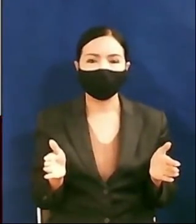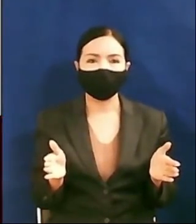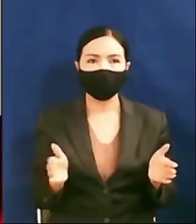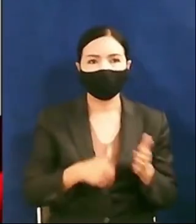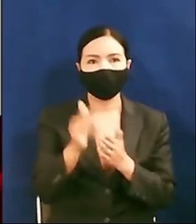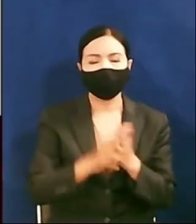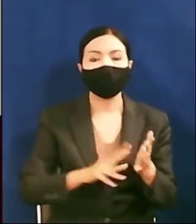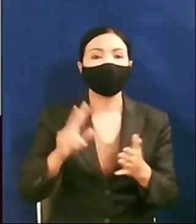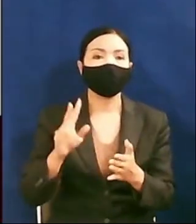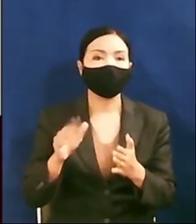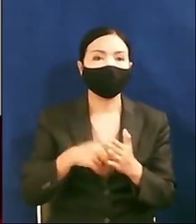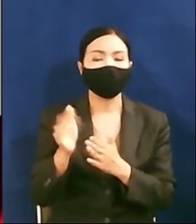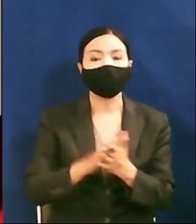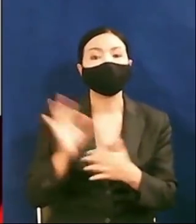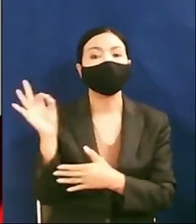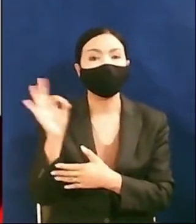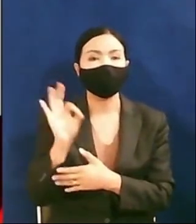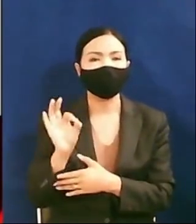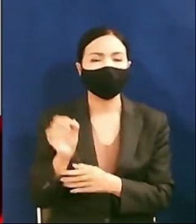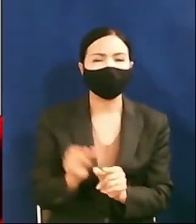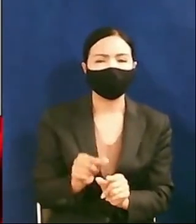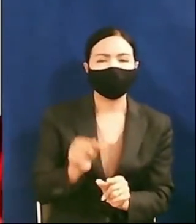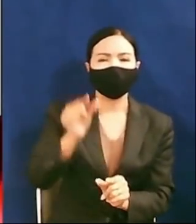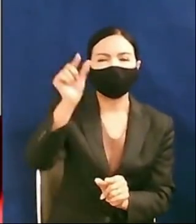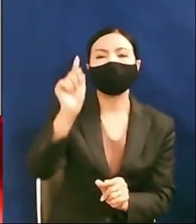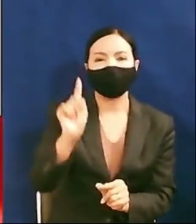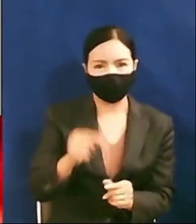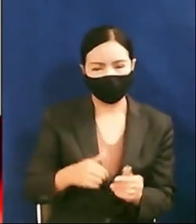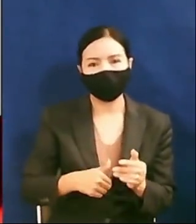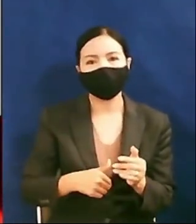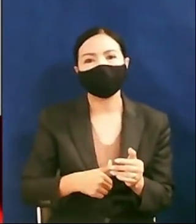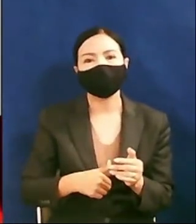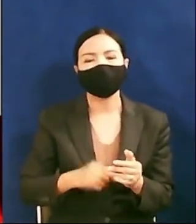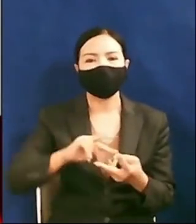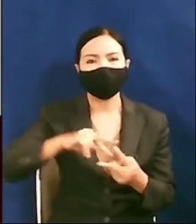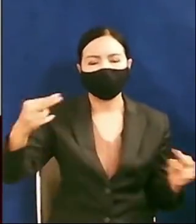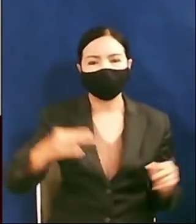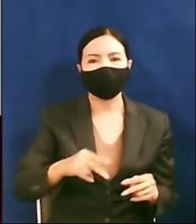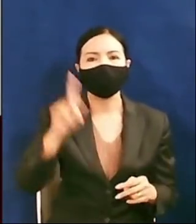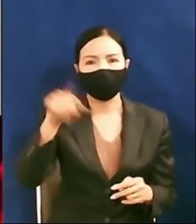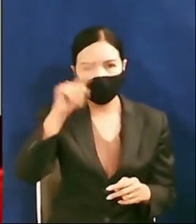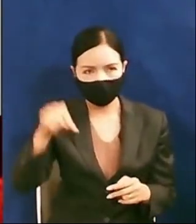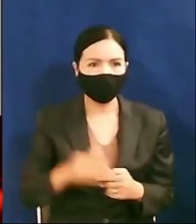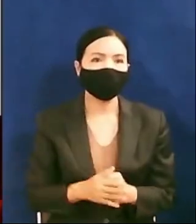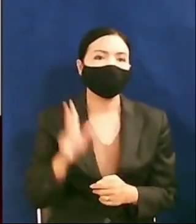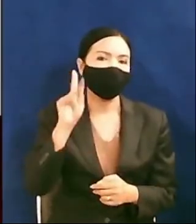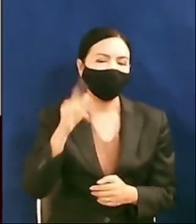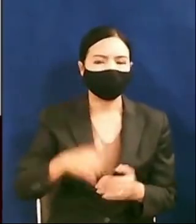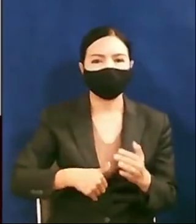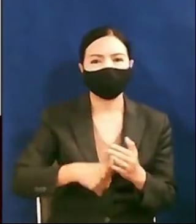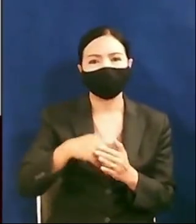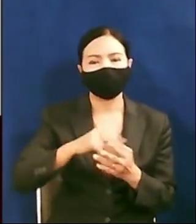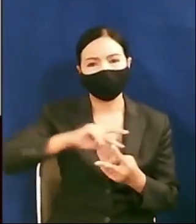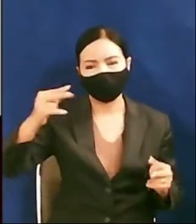สีน้ำเงินสีฟ้าสูงสุดเนี่ยคือสายพันธุ์อัลฟาส่วนที่เป็นสีเขียวก็คือสายพันธุ์เดลต้านะครับหรือสาย